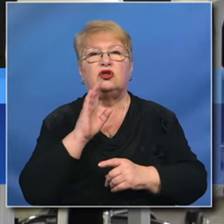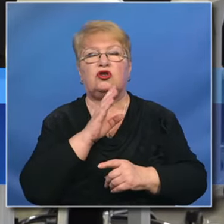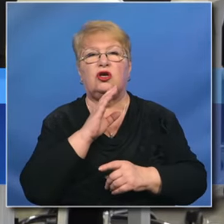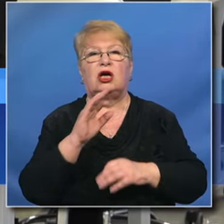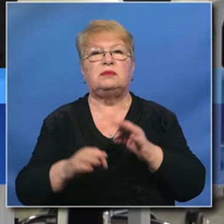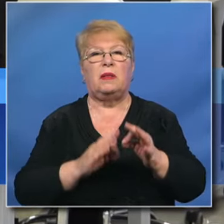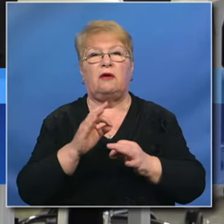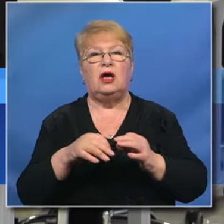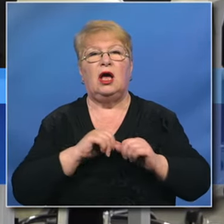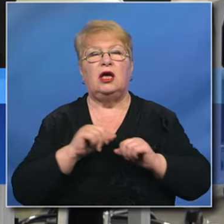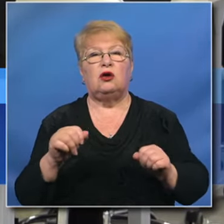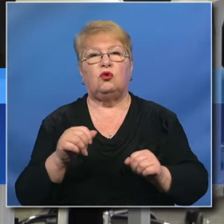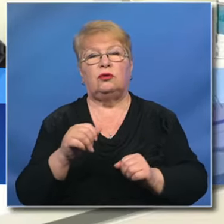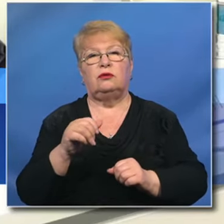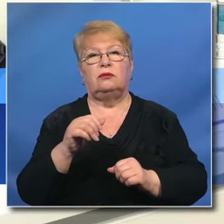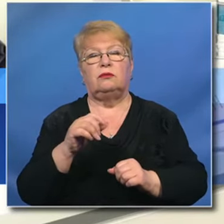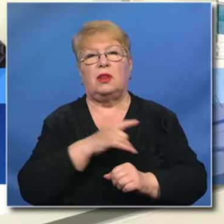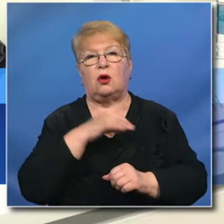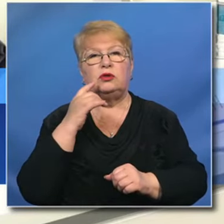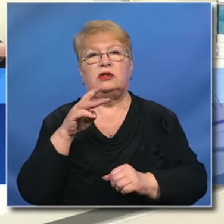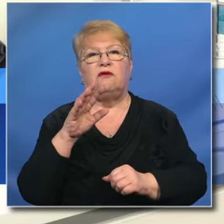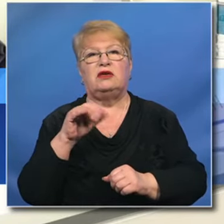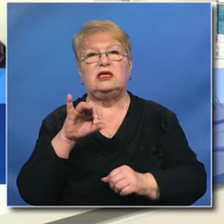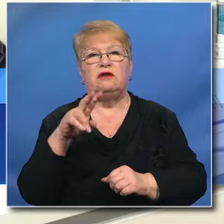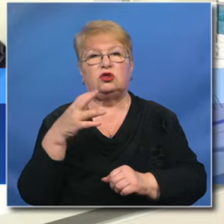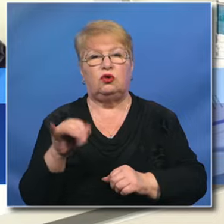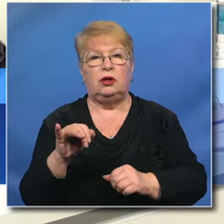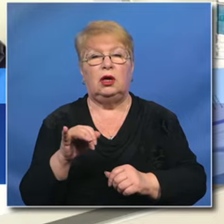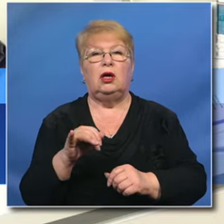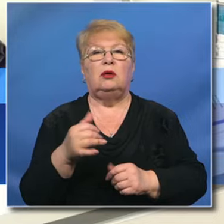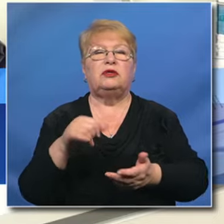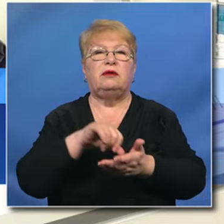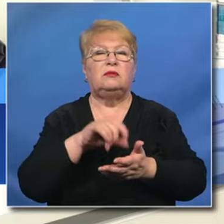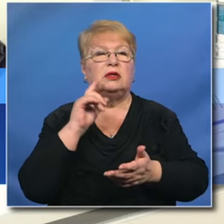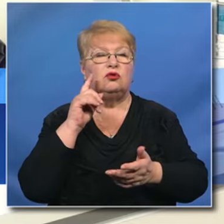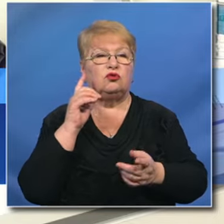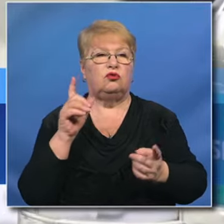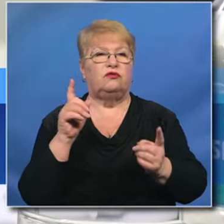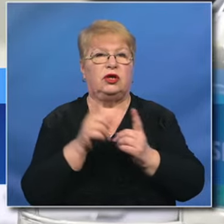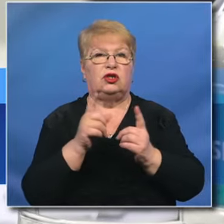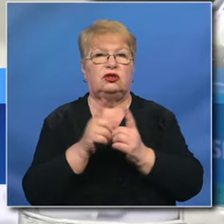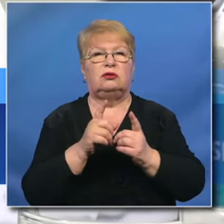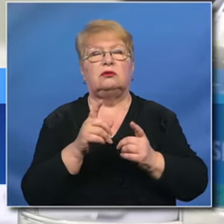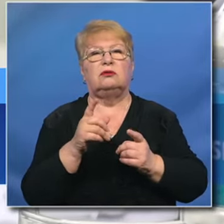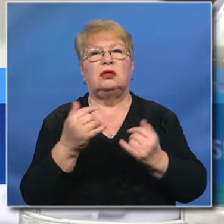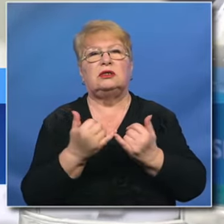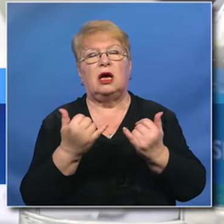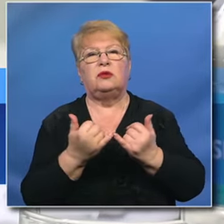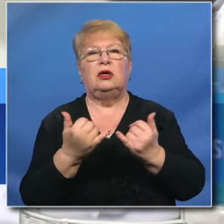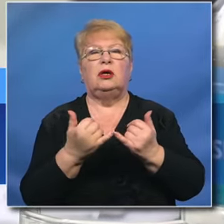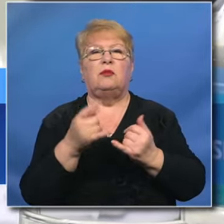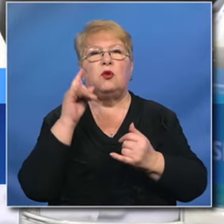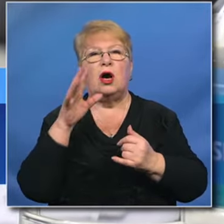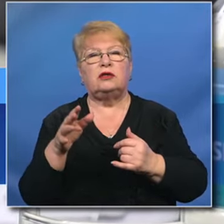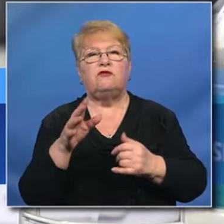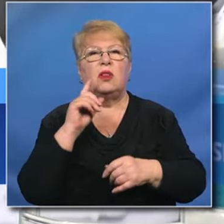Белорусская женщина-космонавт герой Белоруси Марина василевская проект представляет собой посещение молодёжных групп аудитории рабочих коллективов гостями